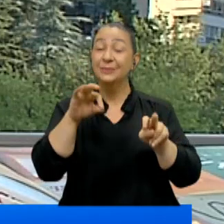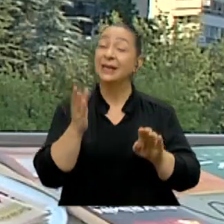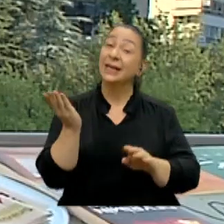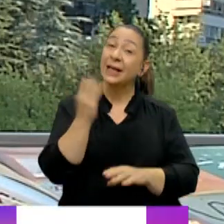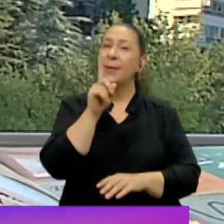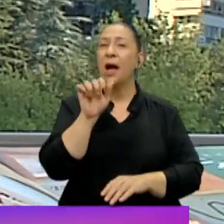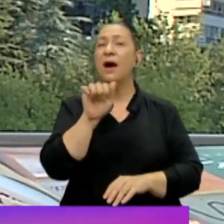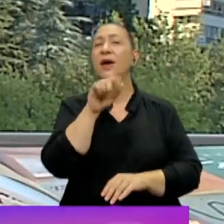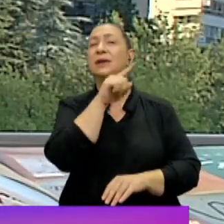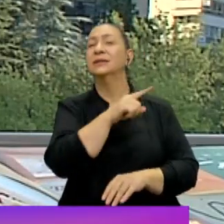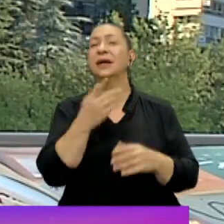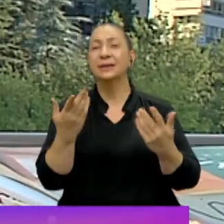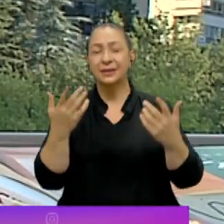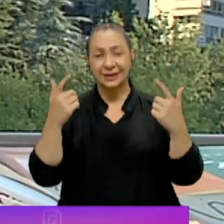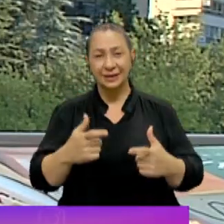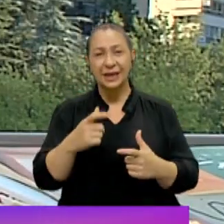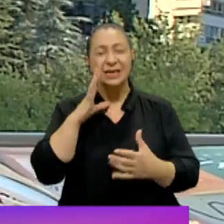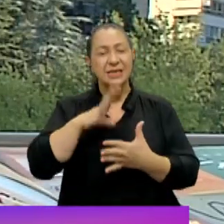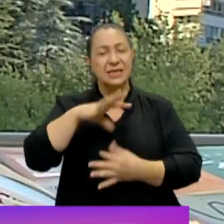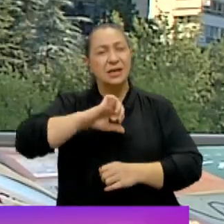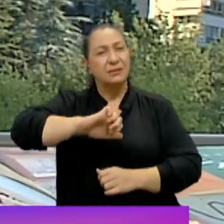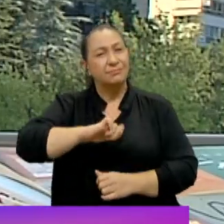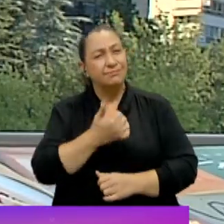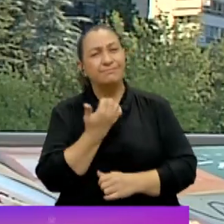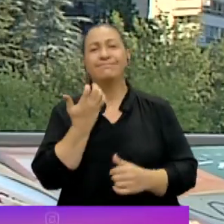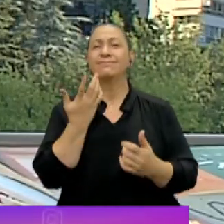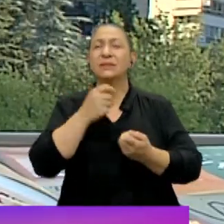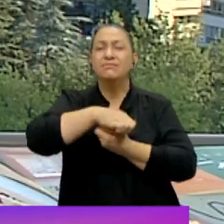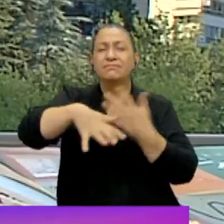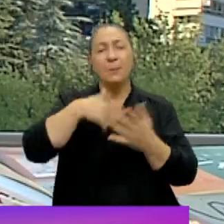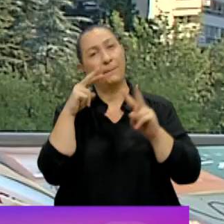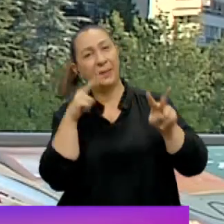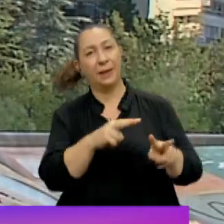gidelim bir Afganistan'da yaşanan o insanlık dramına, kaosa bakalım.